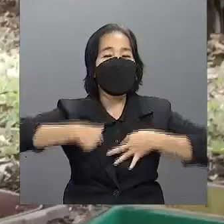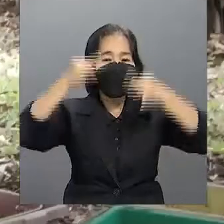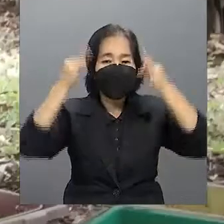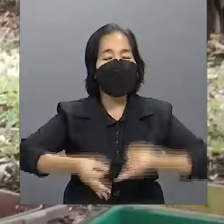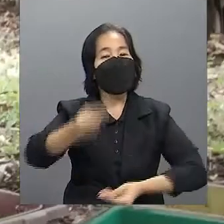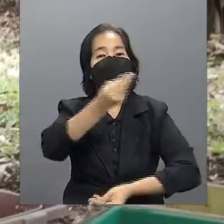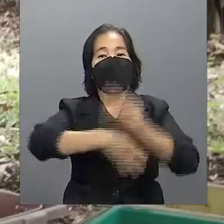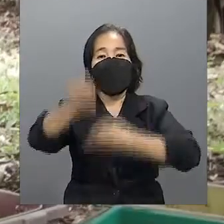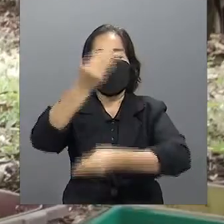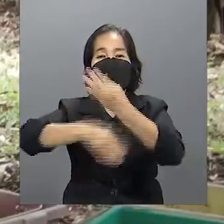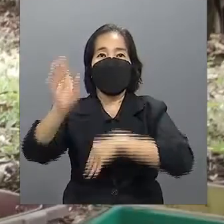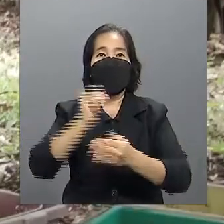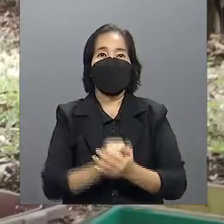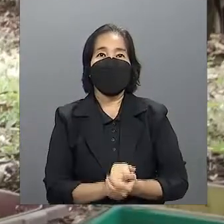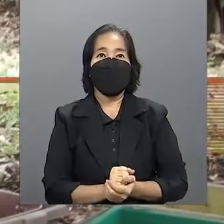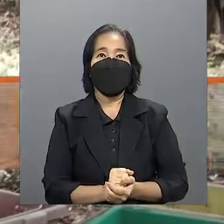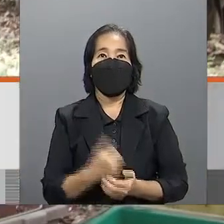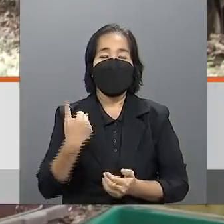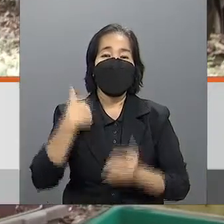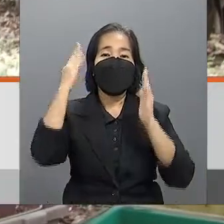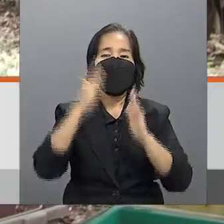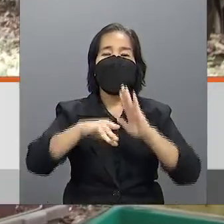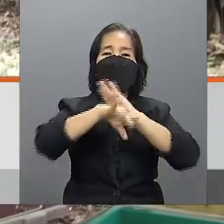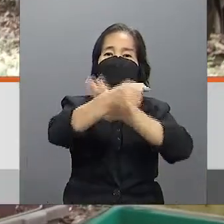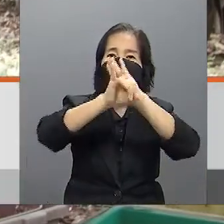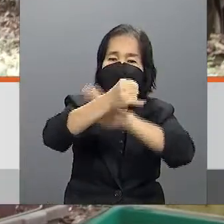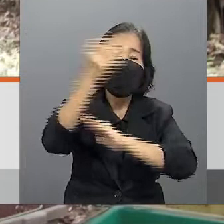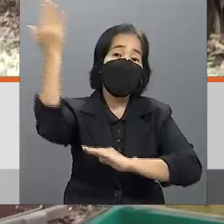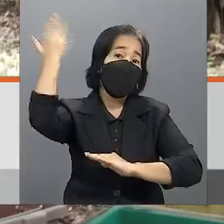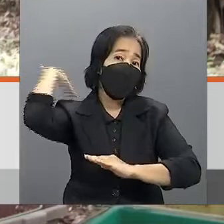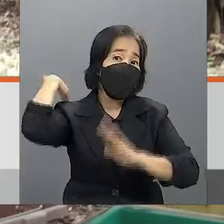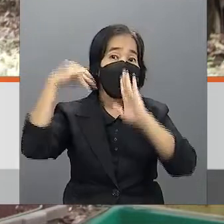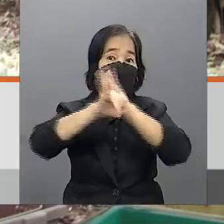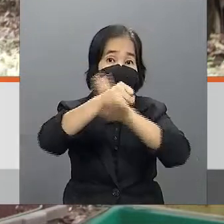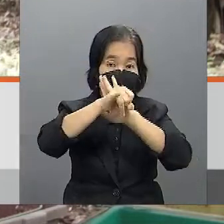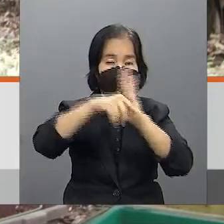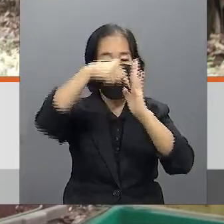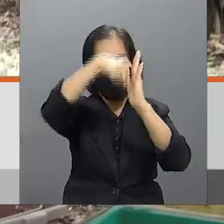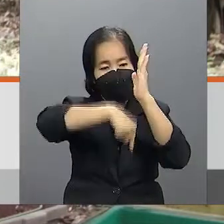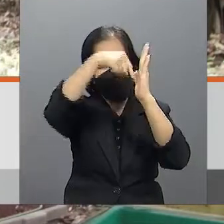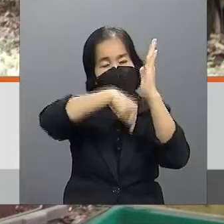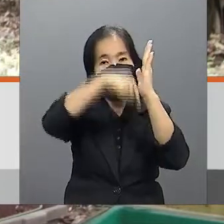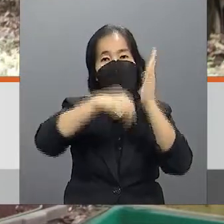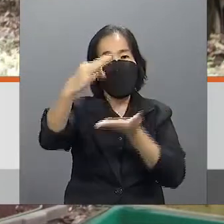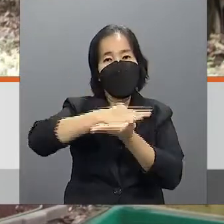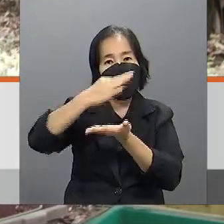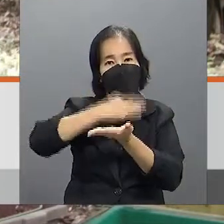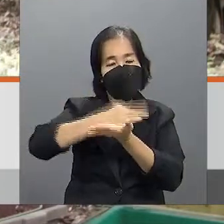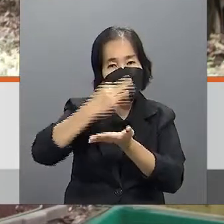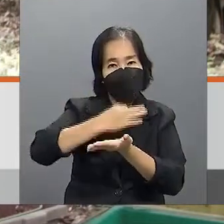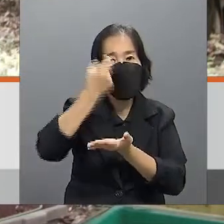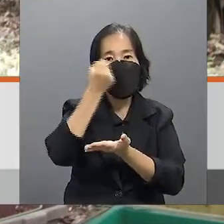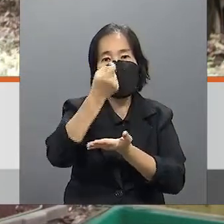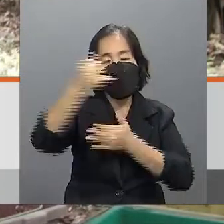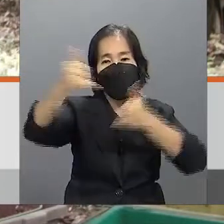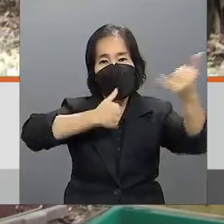งที่อยู่ต่างจังหวัดอยู่แถวจันทบุรีอะไรก็ไม่กล้าลงมาเรื่องเกี่ยวกับโควิดนี่แหละแล้วก็คนจอยมังคุดก็ตก